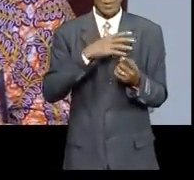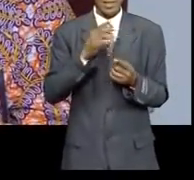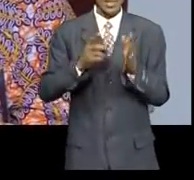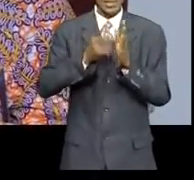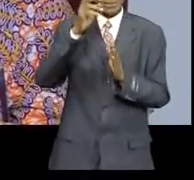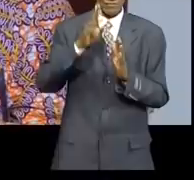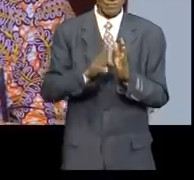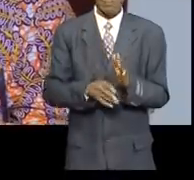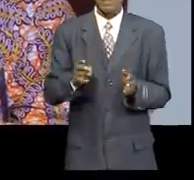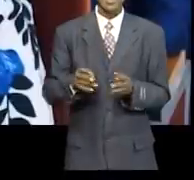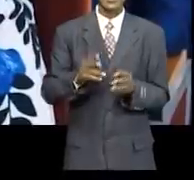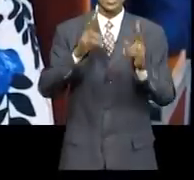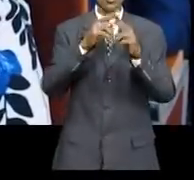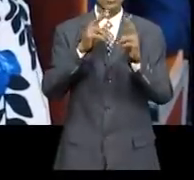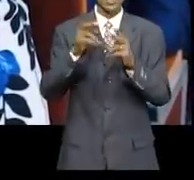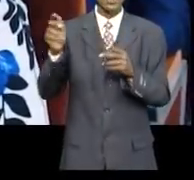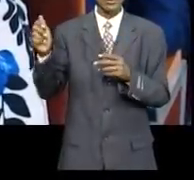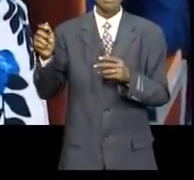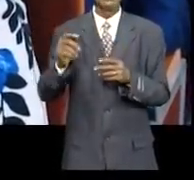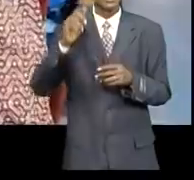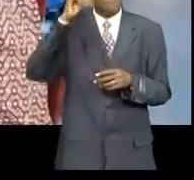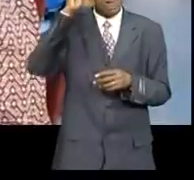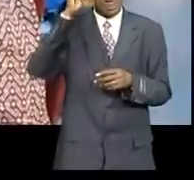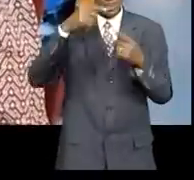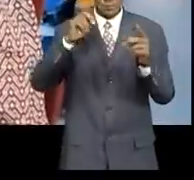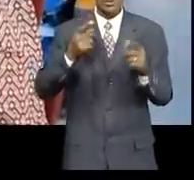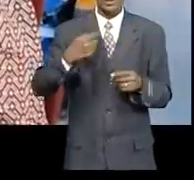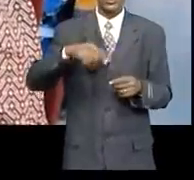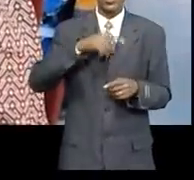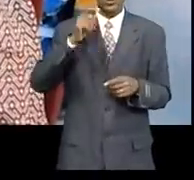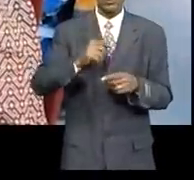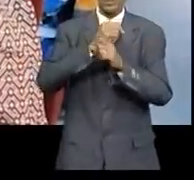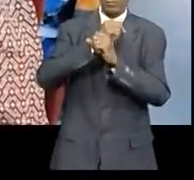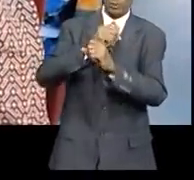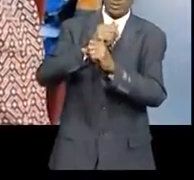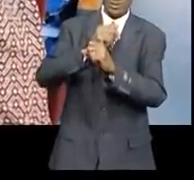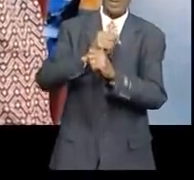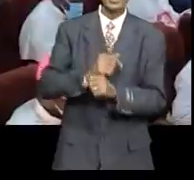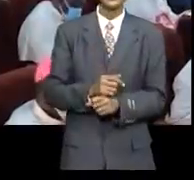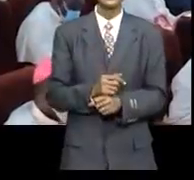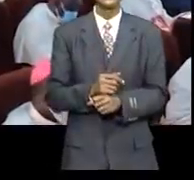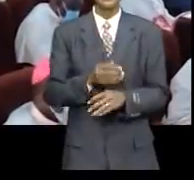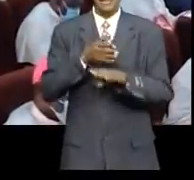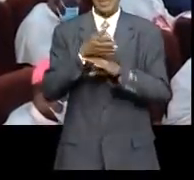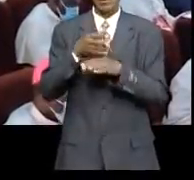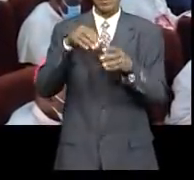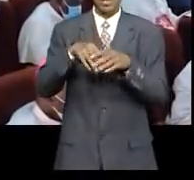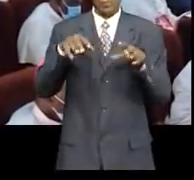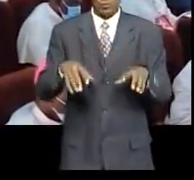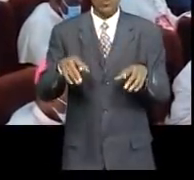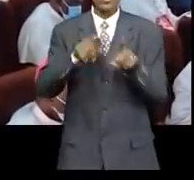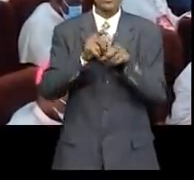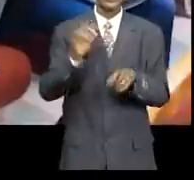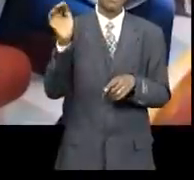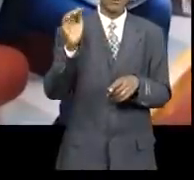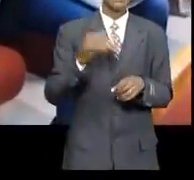Bazaïba, a rappelé l'étude nécessité de préserver la faune et la flore, la RDC. Le gouvernement de la République, à partir